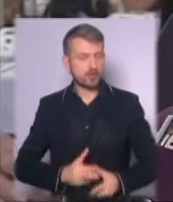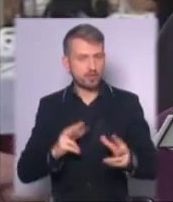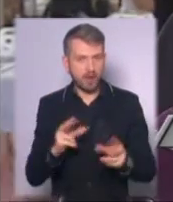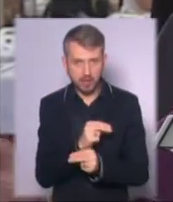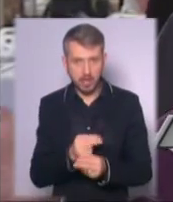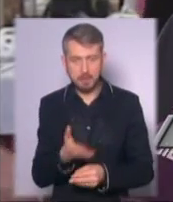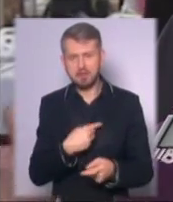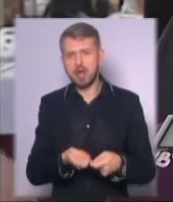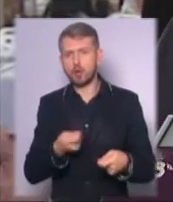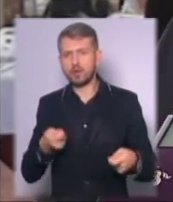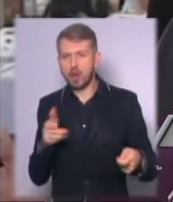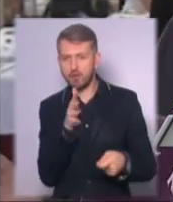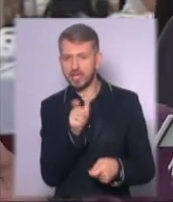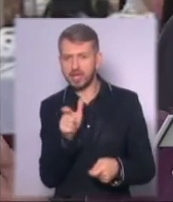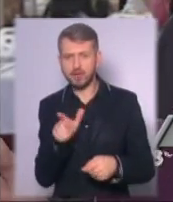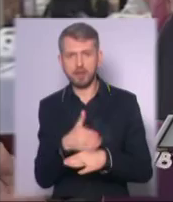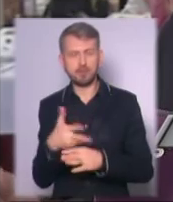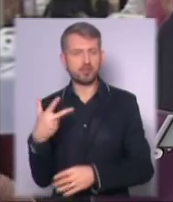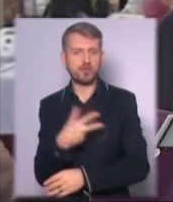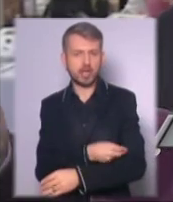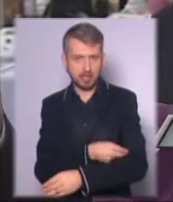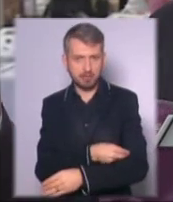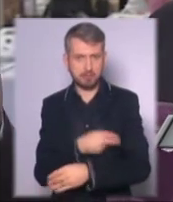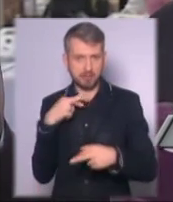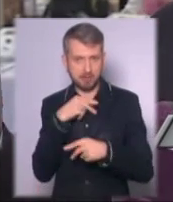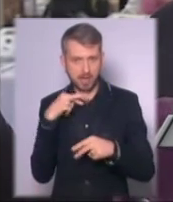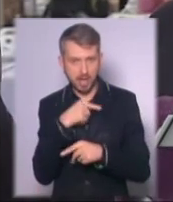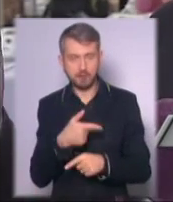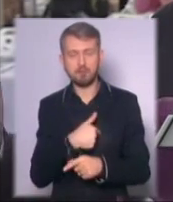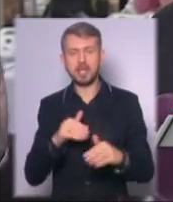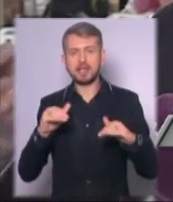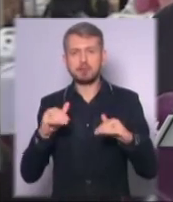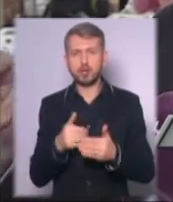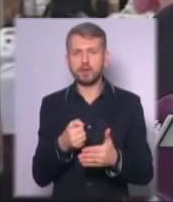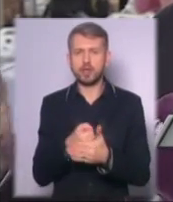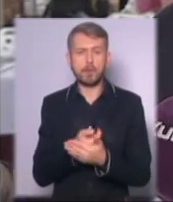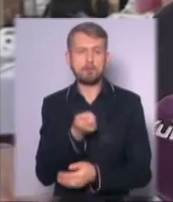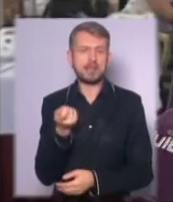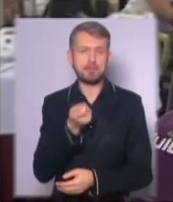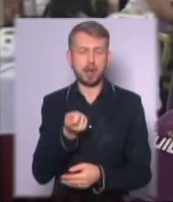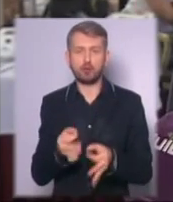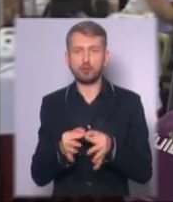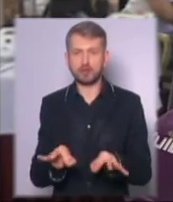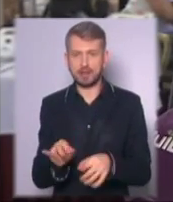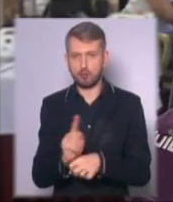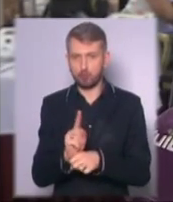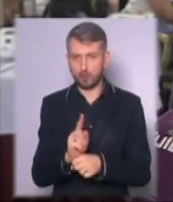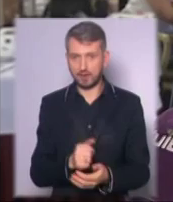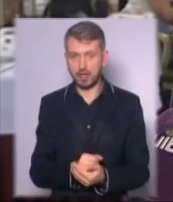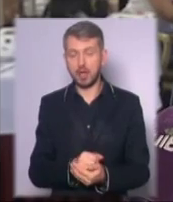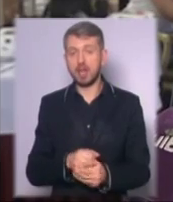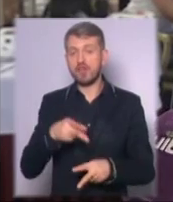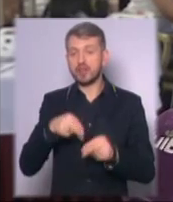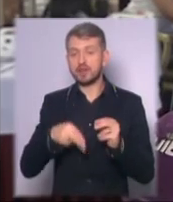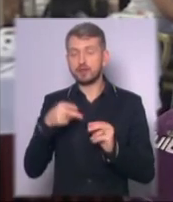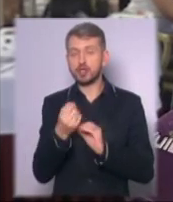розтягували інтервали між введенням препаратів імуноглобулінів. Ми зменшували до мінімально допустимої дози. Наприкінці